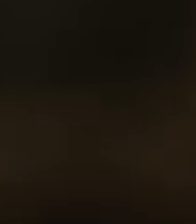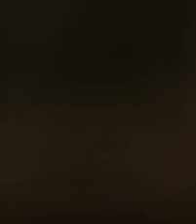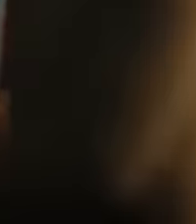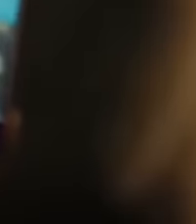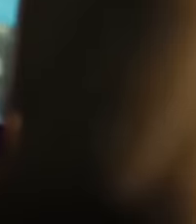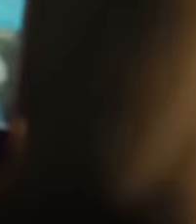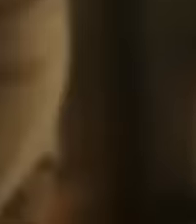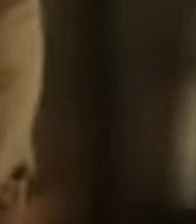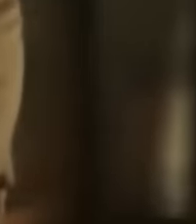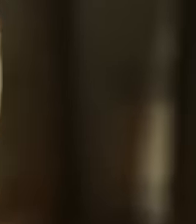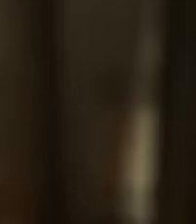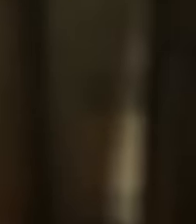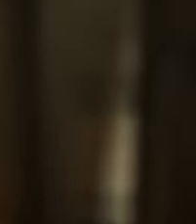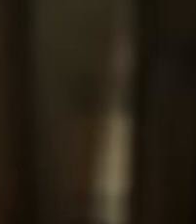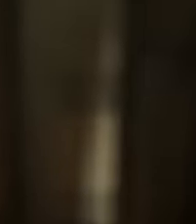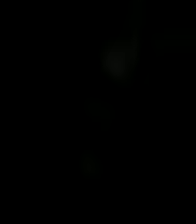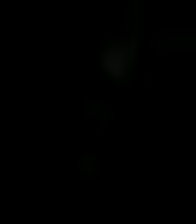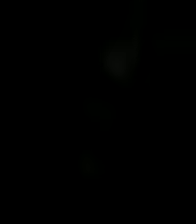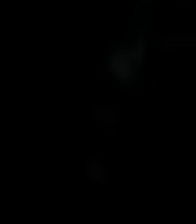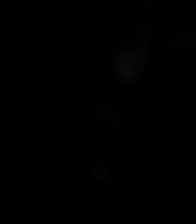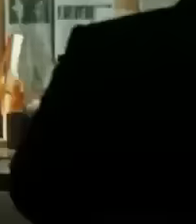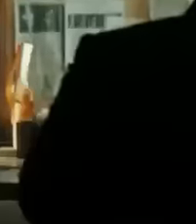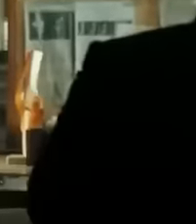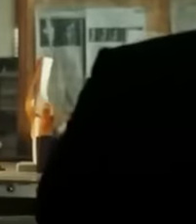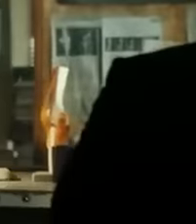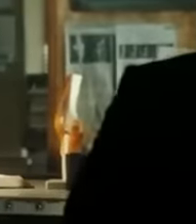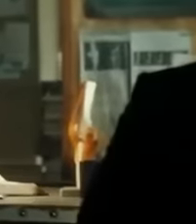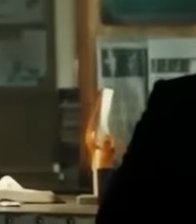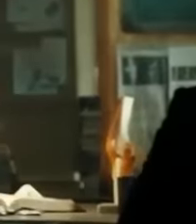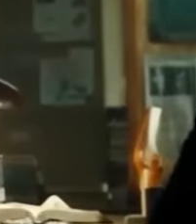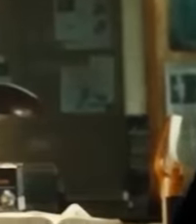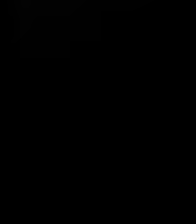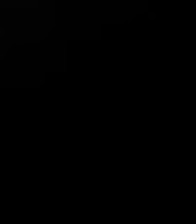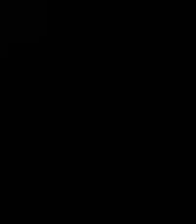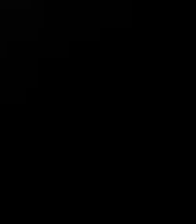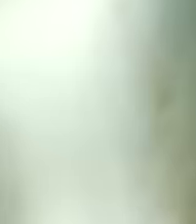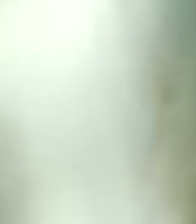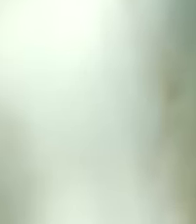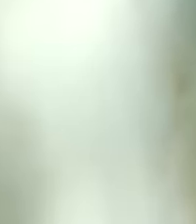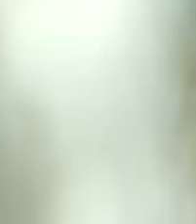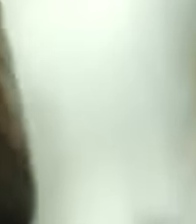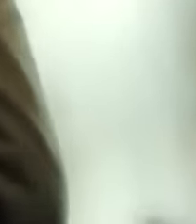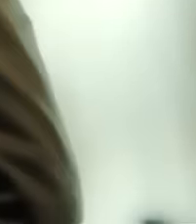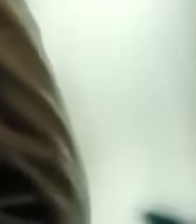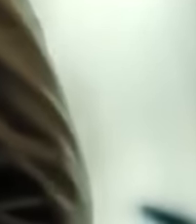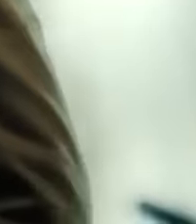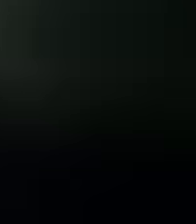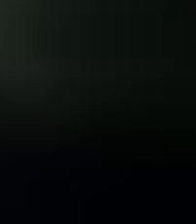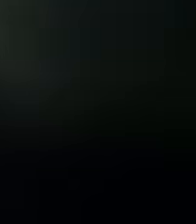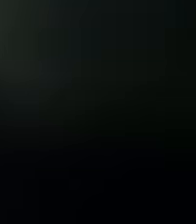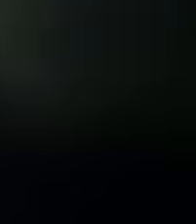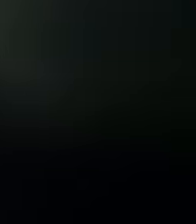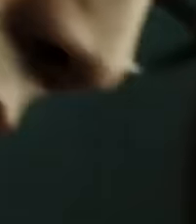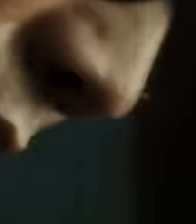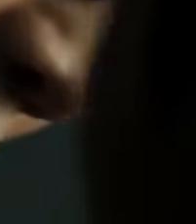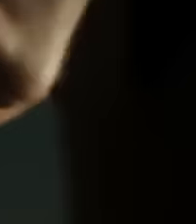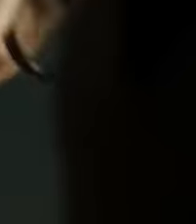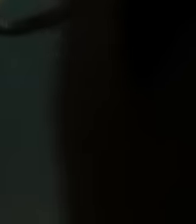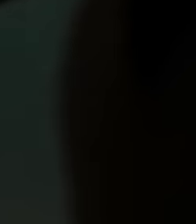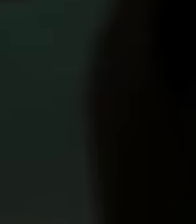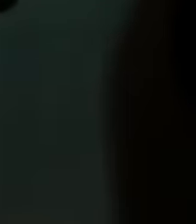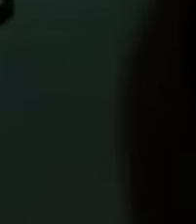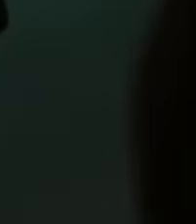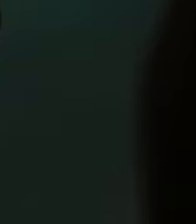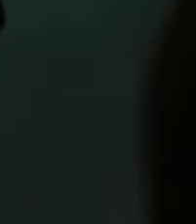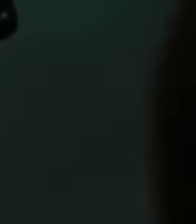콘드로이친 이젠 검증이 필요하겠죠 어 어떤 콘드로 위치인지 충분히 충분히 콘드로이친을 담았는지 기능성은